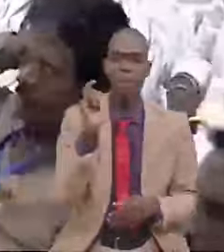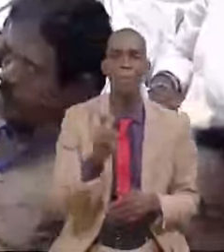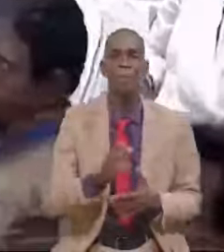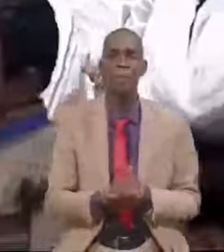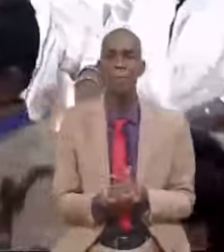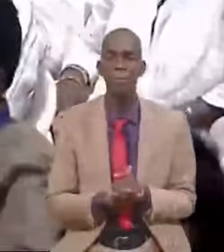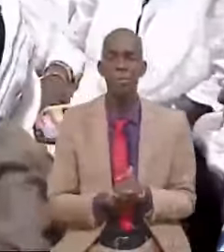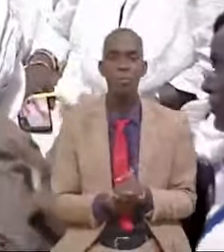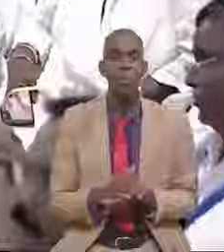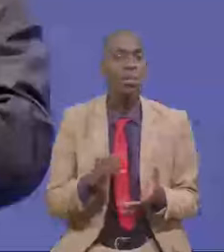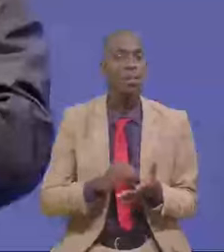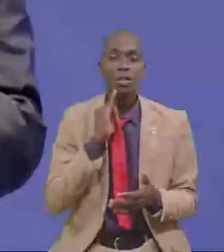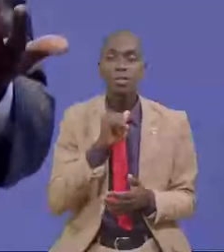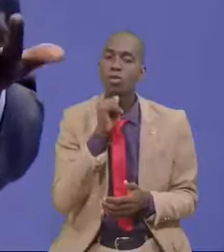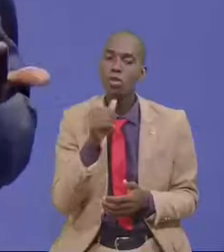Ce n'est pas une option.